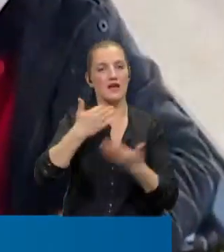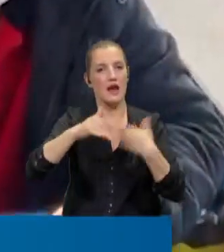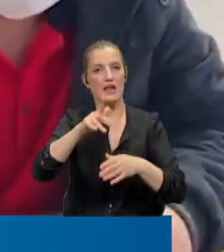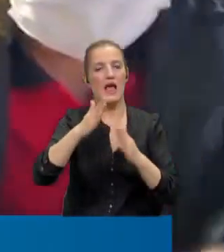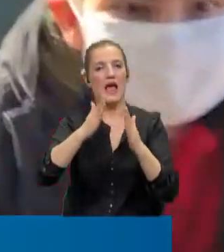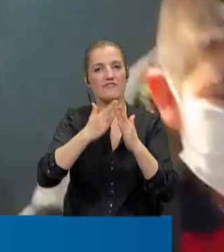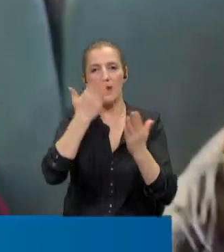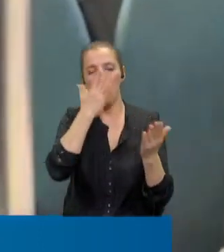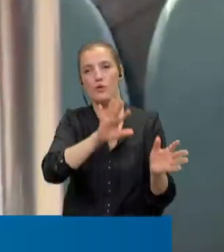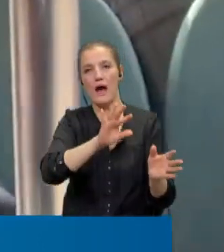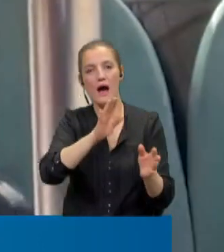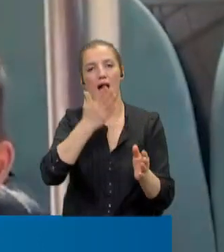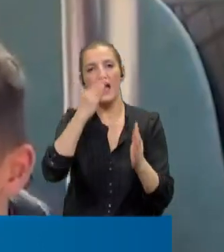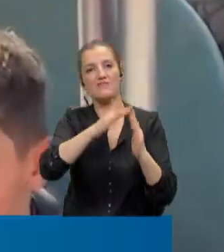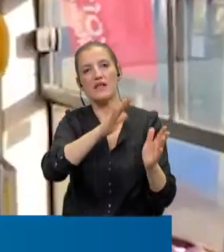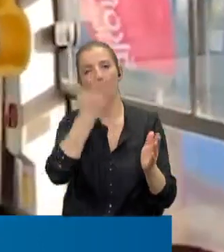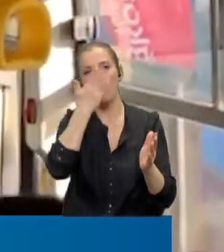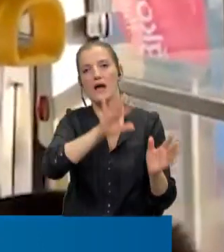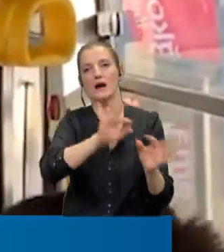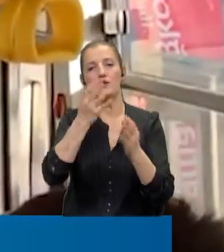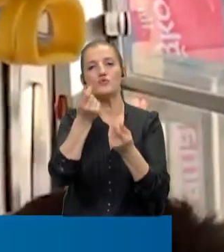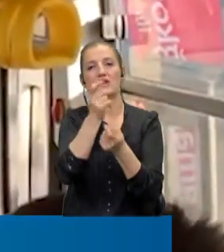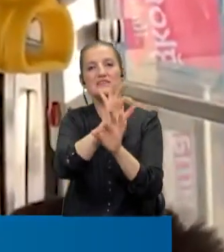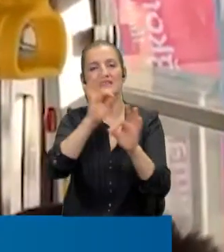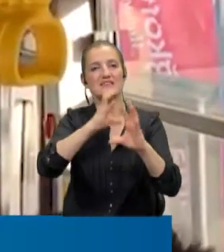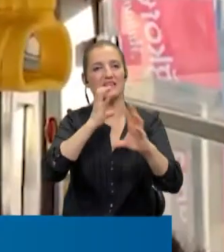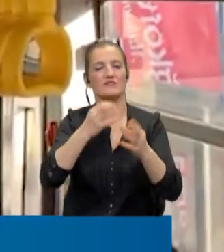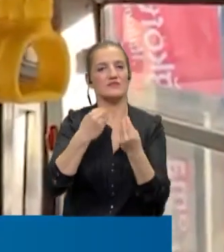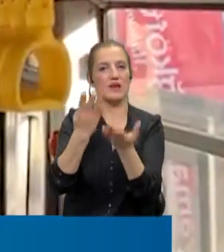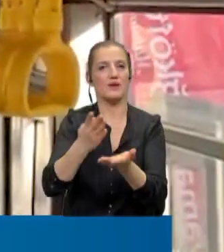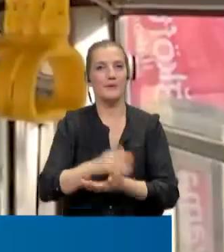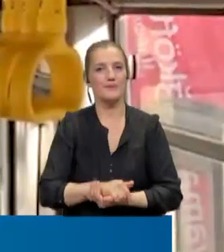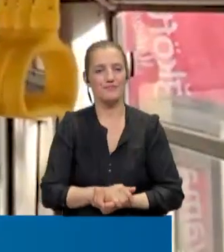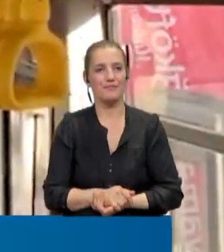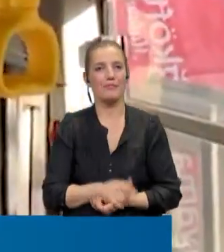okula okuldan eve ücretsiz serviste götürüyor buzunu